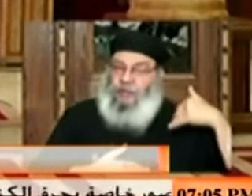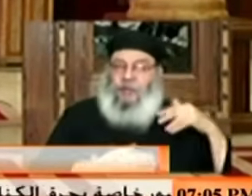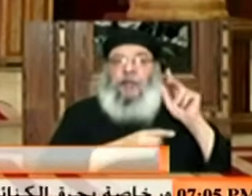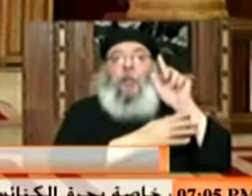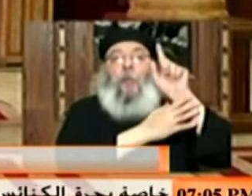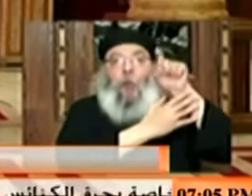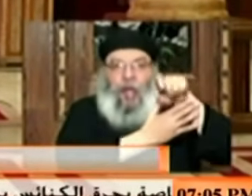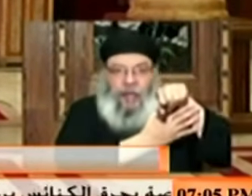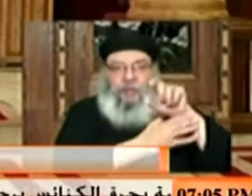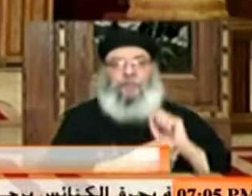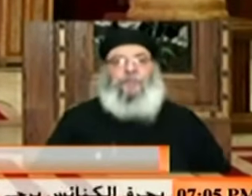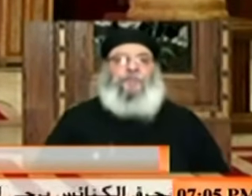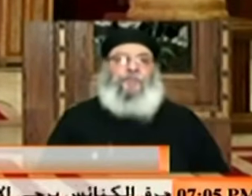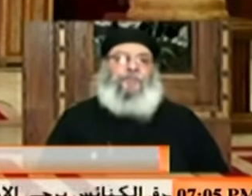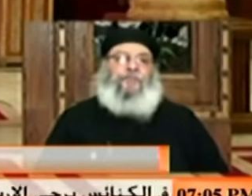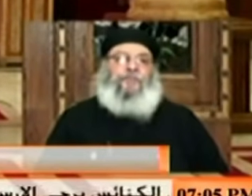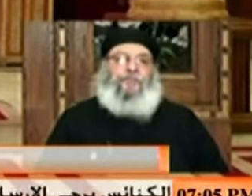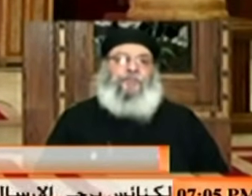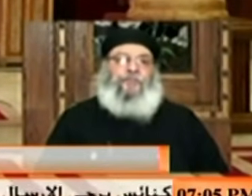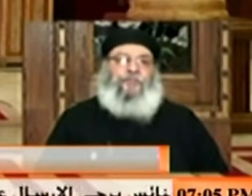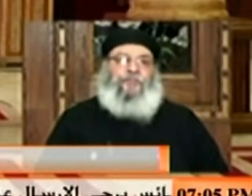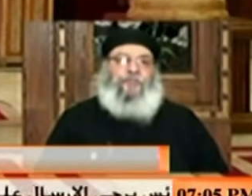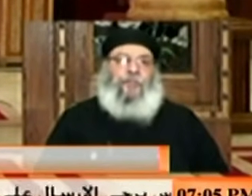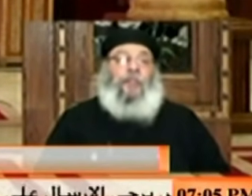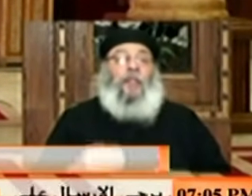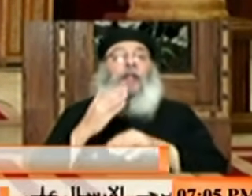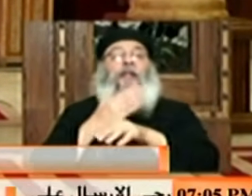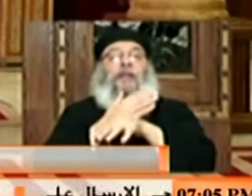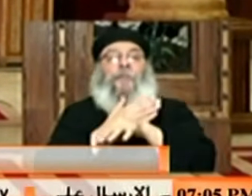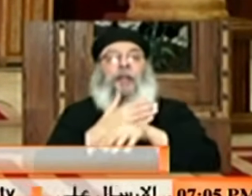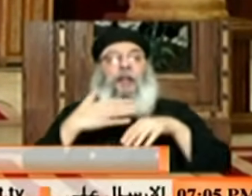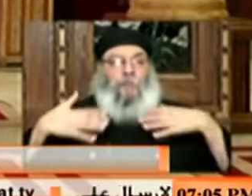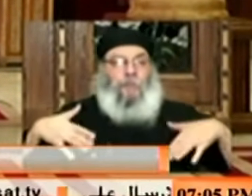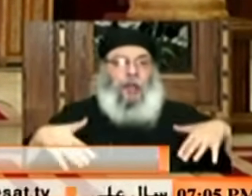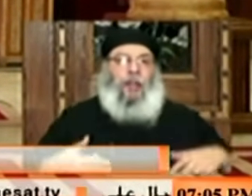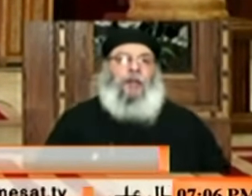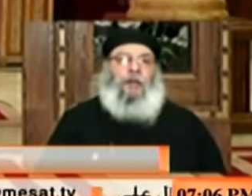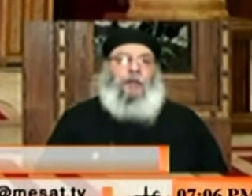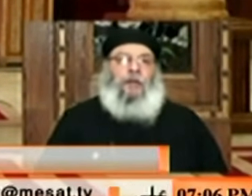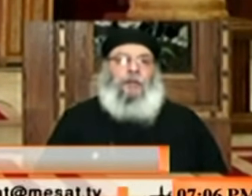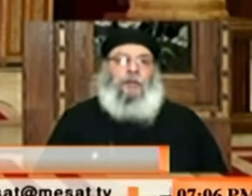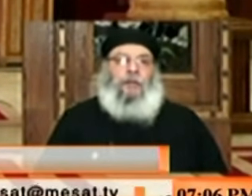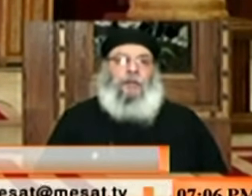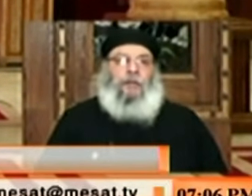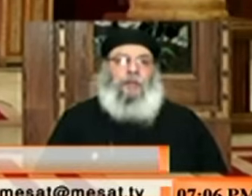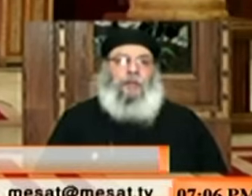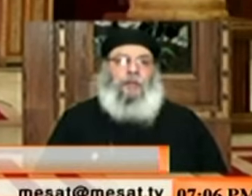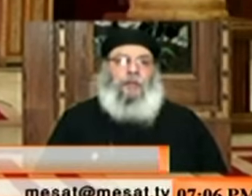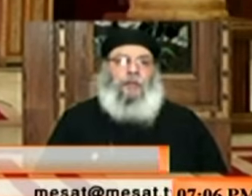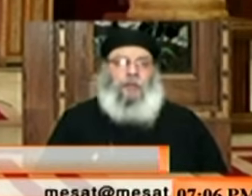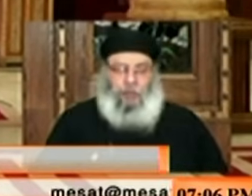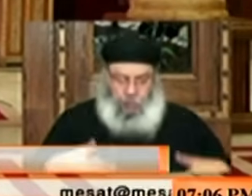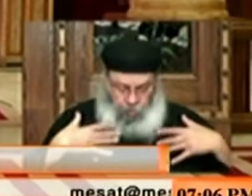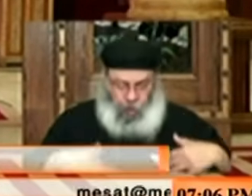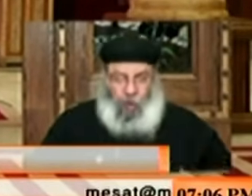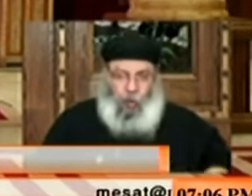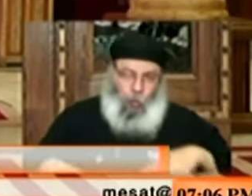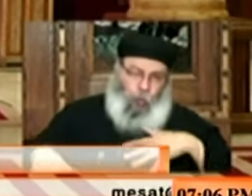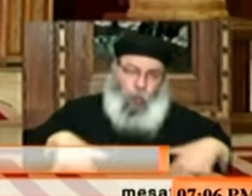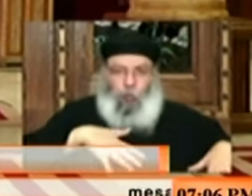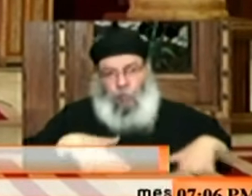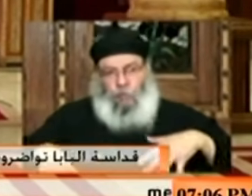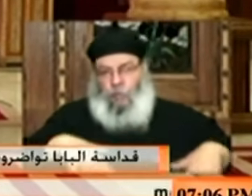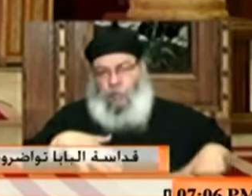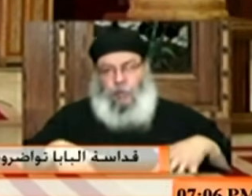المنحنيه طبعا المريض المخلع ده المخلع يعني اعضاءه كلها